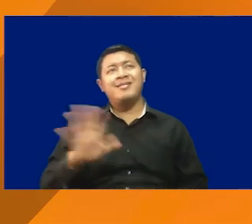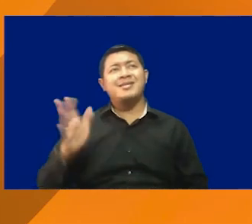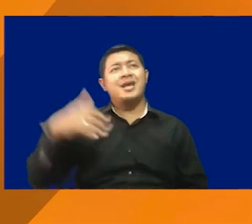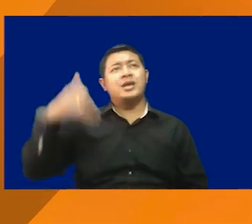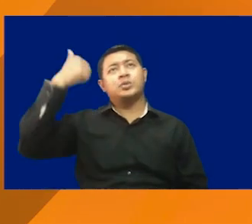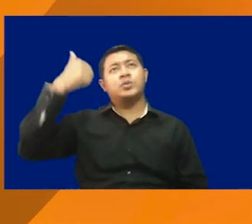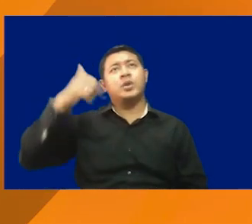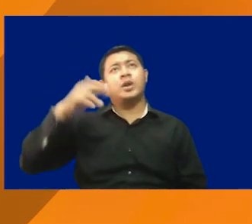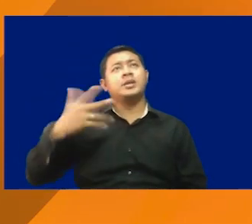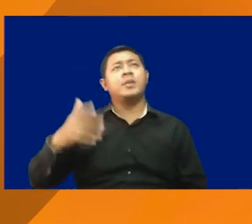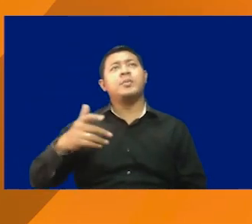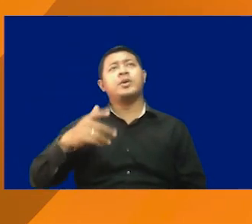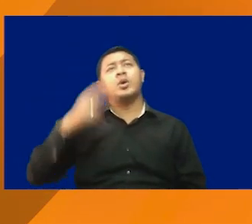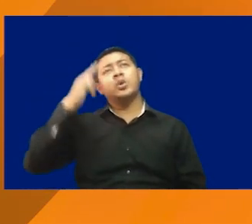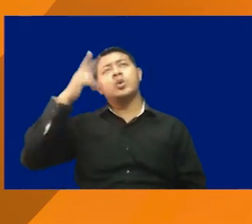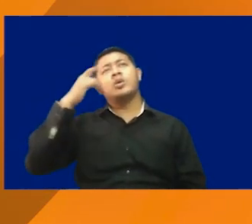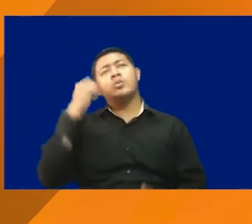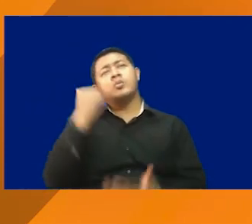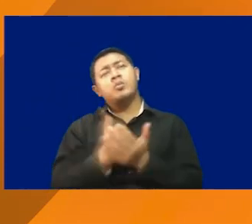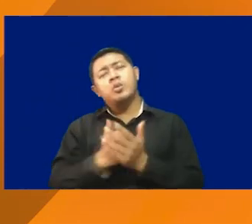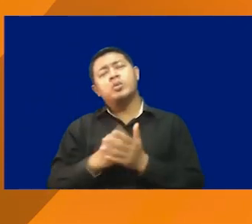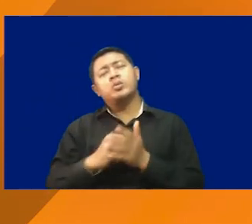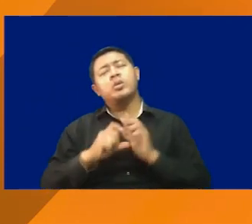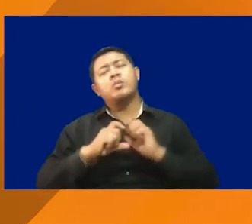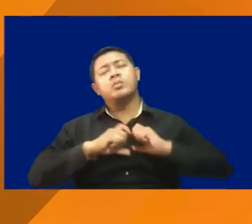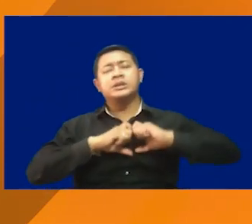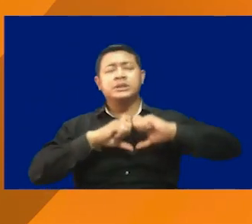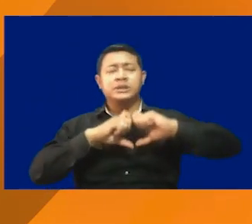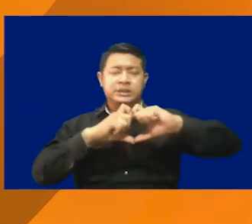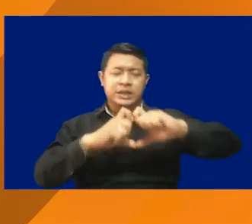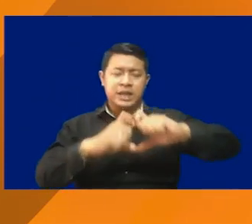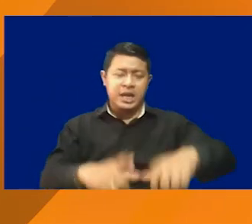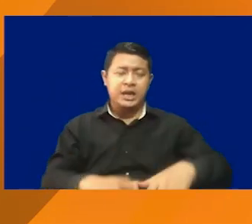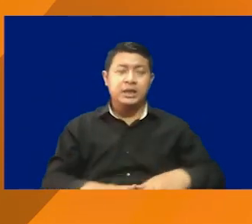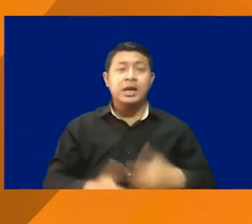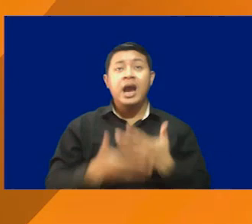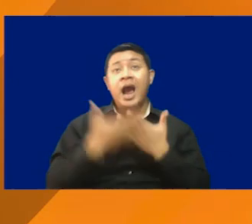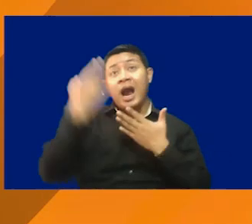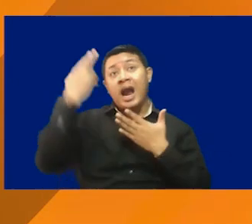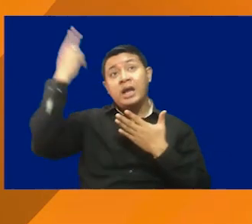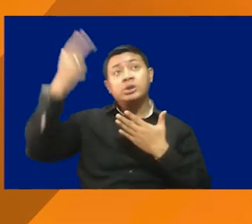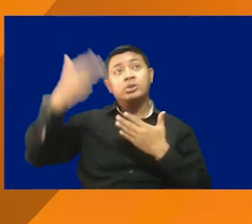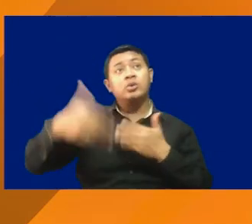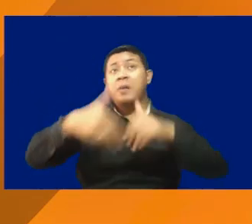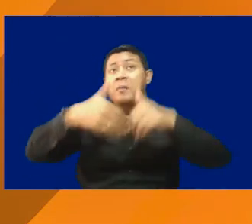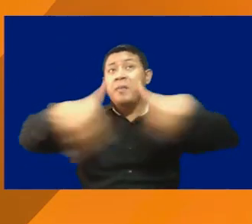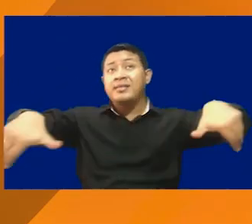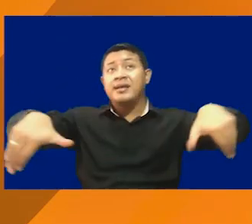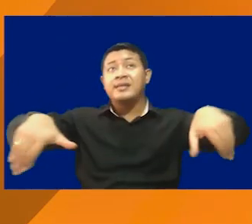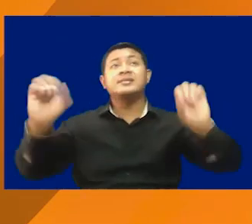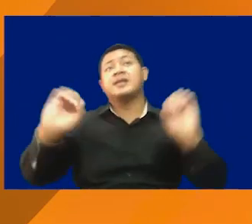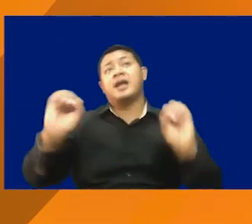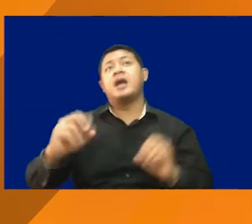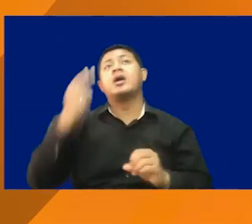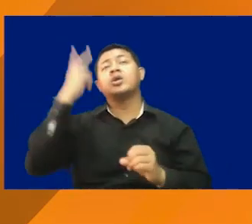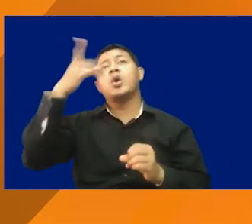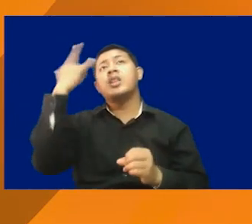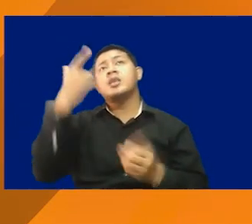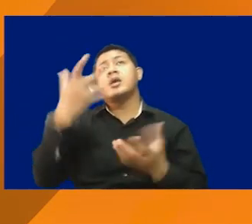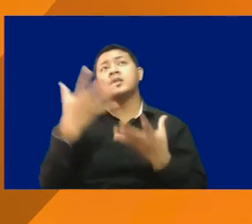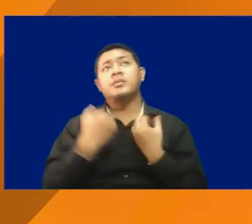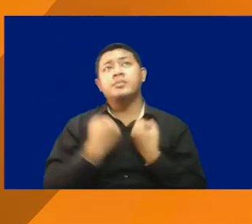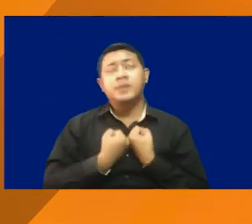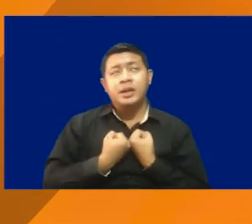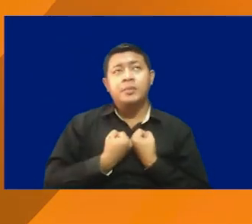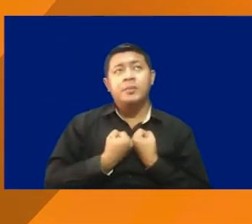pendosa, seorang yang tidak sempurna, namun begitu sangat dikasihi Tuhan, kasihnya yang tak berkesudahan selalu bersedia